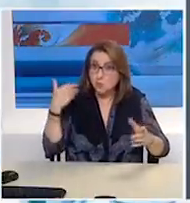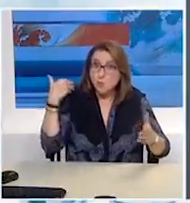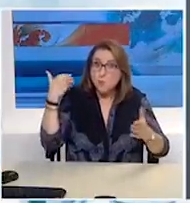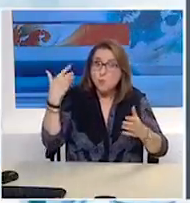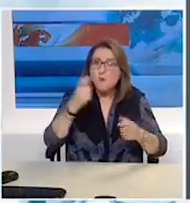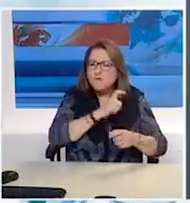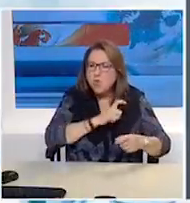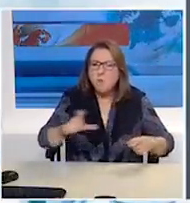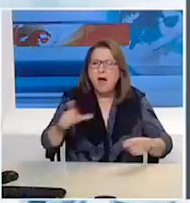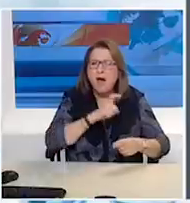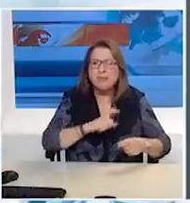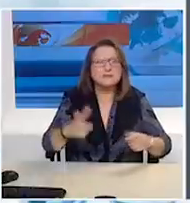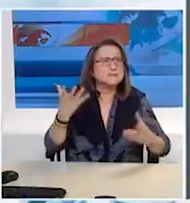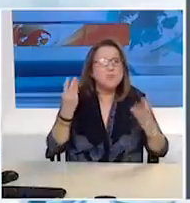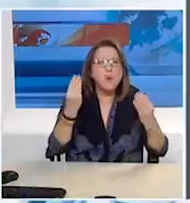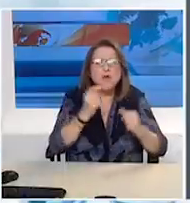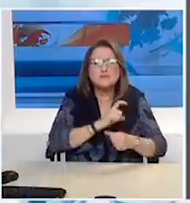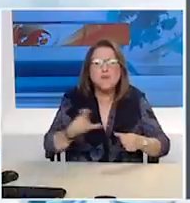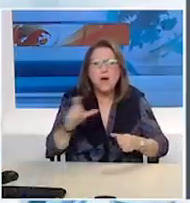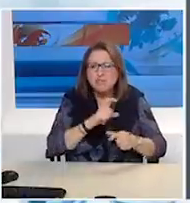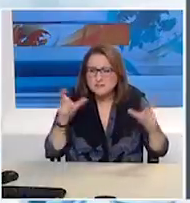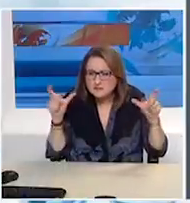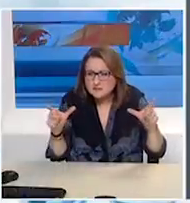καλύτερες χώρες στον κόσμο, τη δίνανε σαν παράδειγμα.